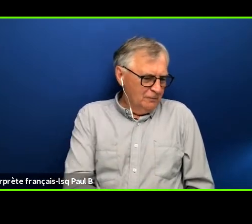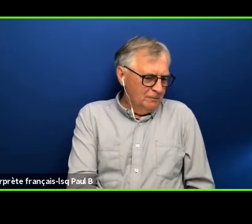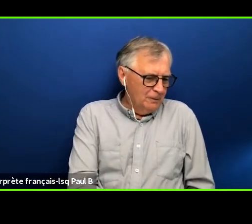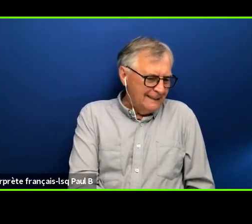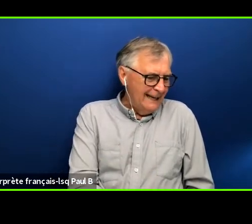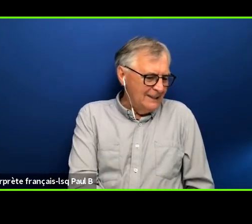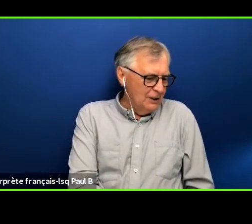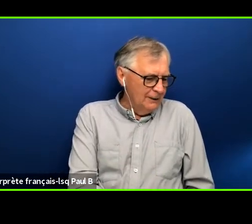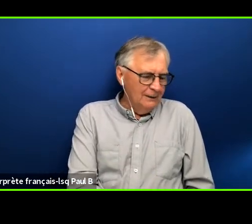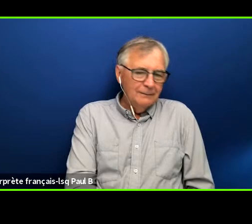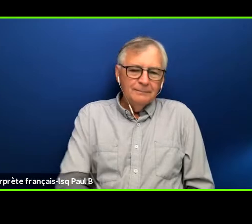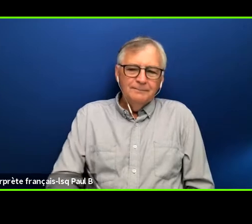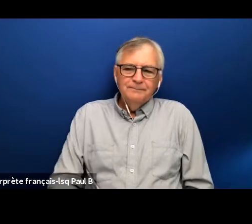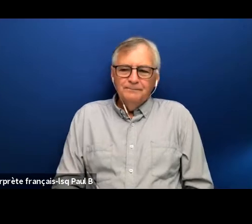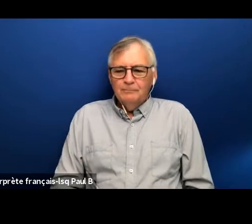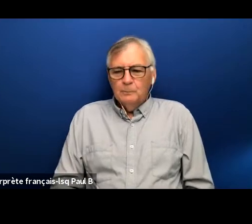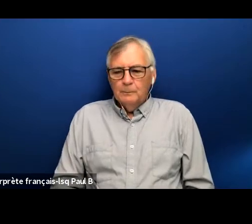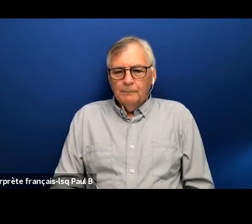là,